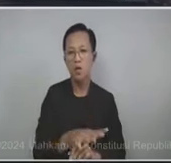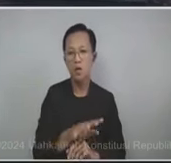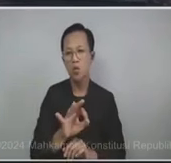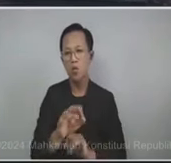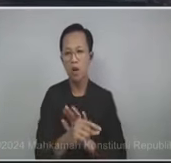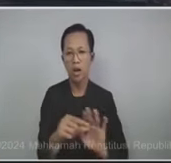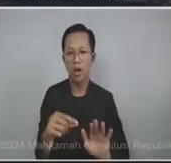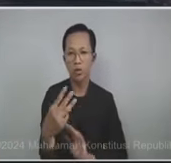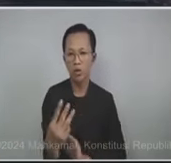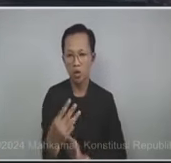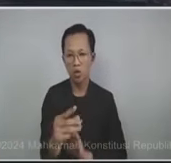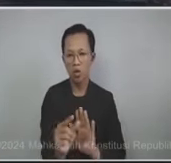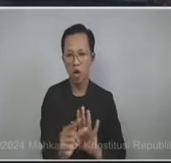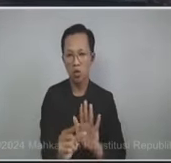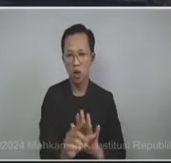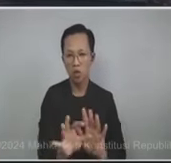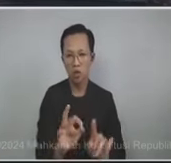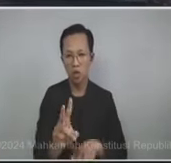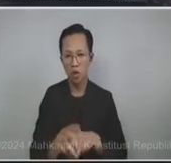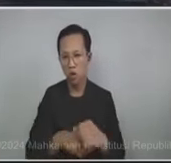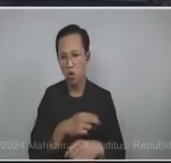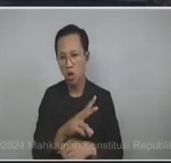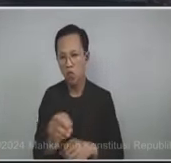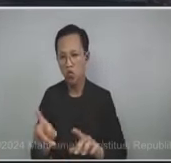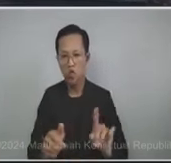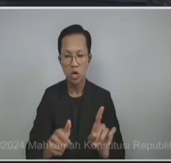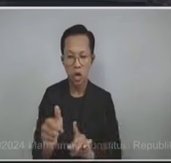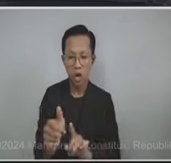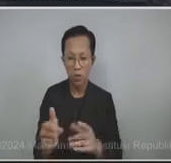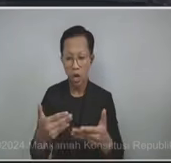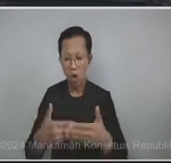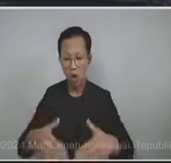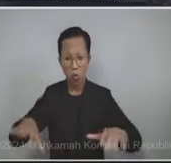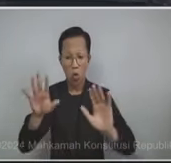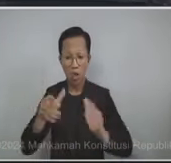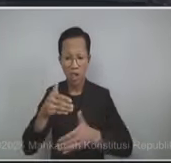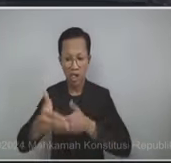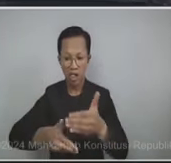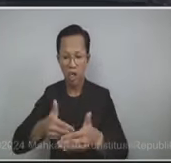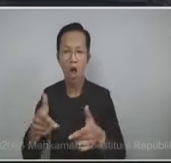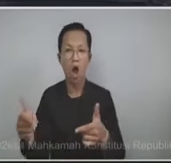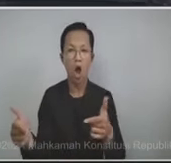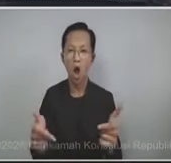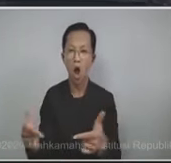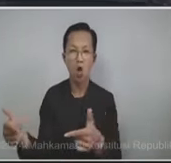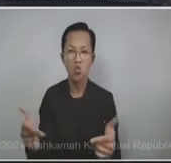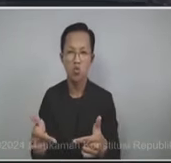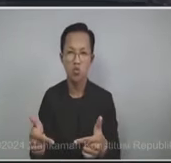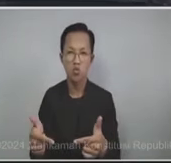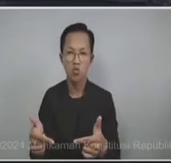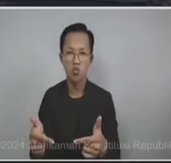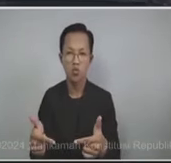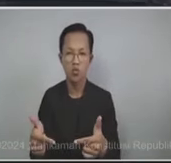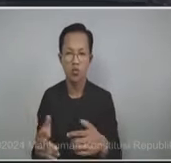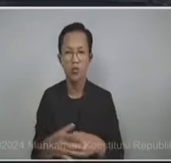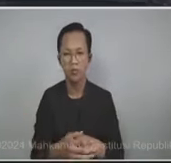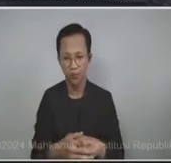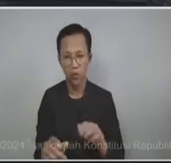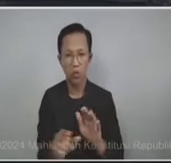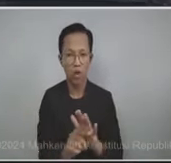10 2016 secara terusmenerus dapat mengancam proses demokrasi yang sehat terlebih sejak di sangkannya undang-undang